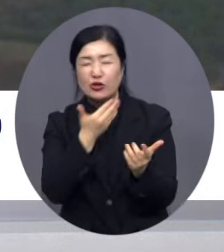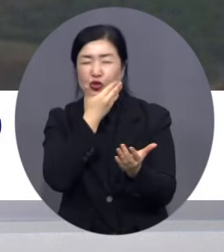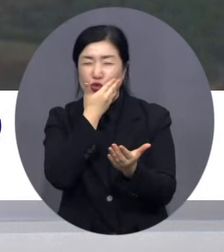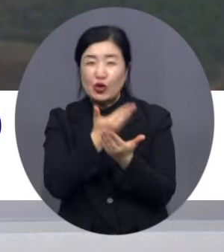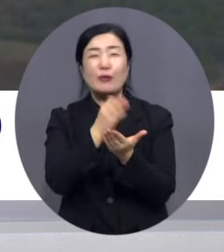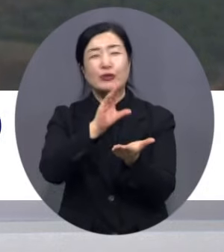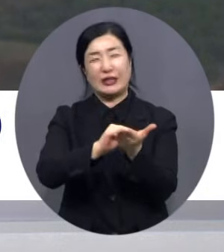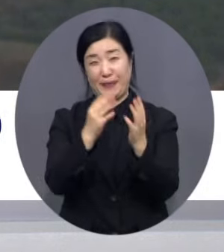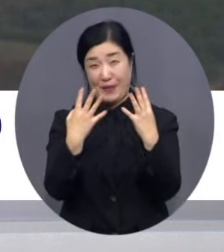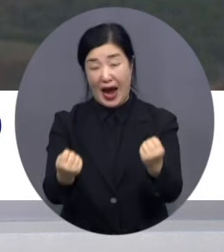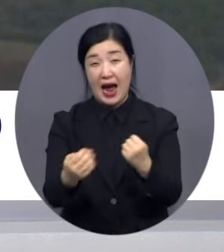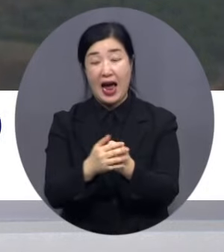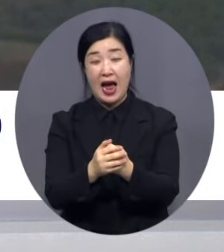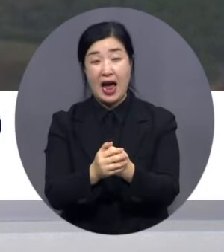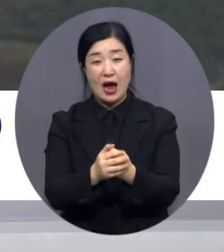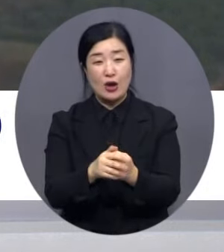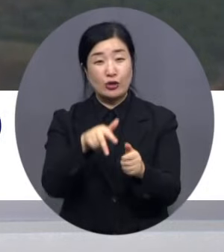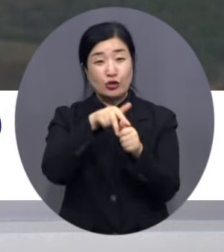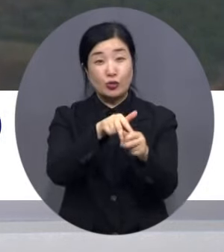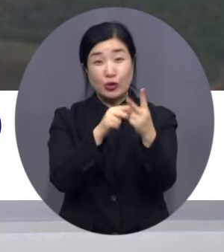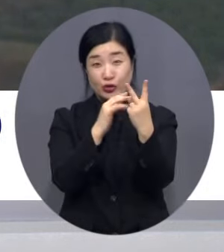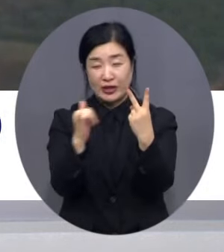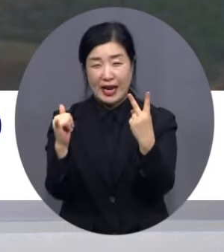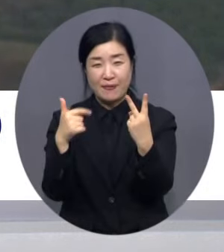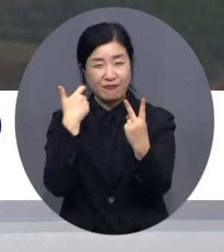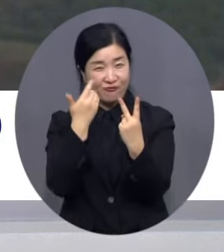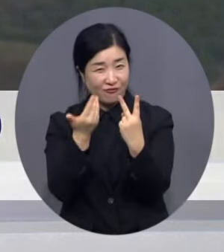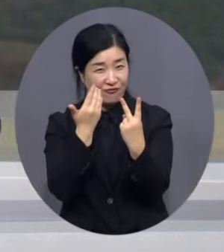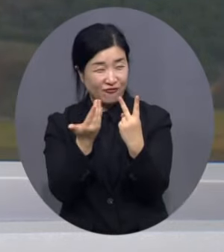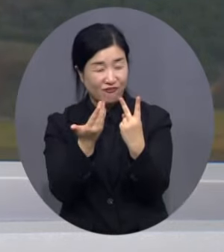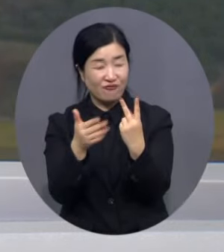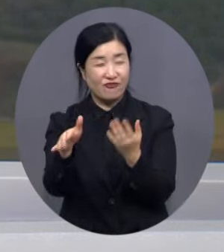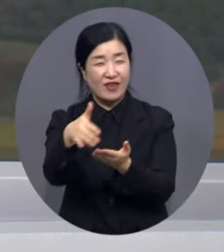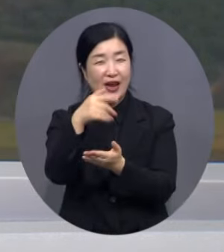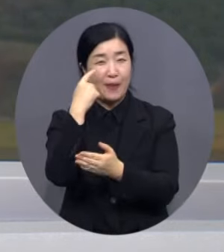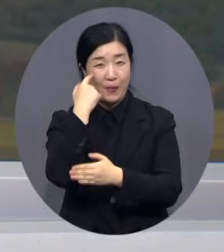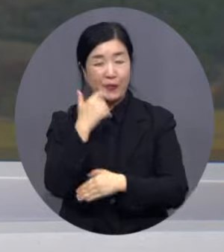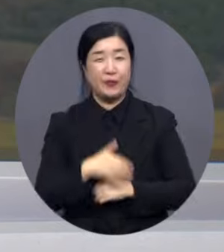많은데요 두 후보의 입장을 이소현 기자가